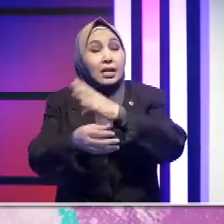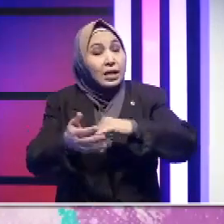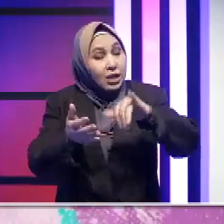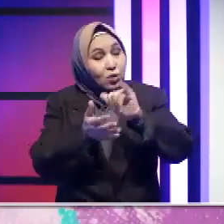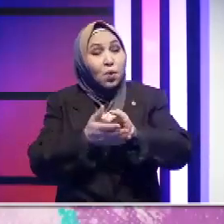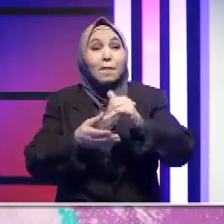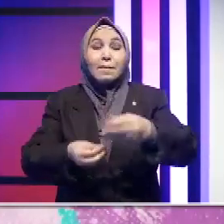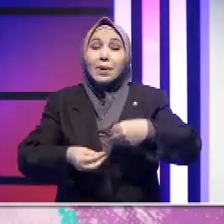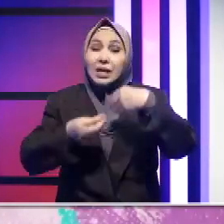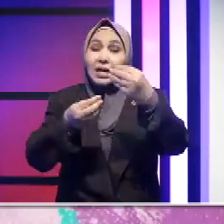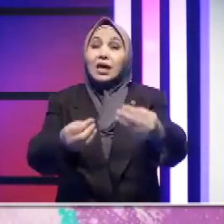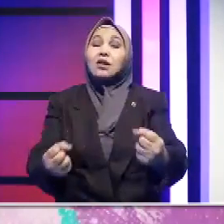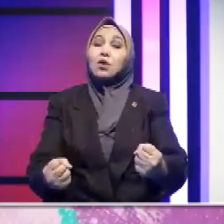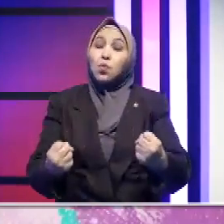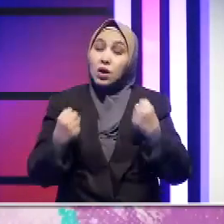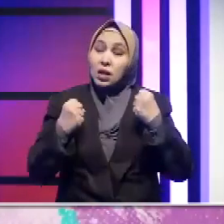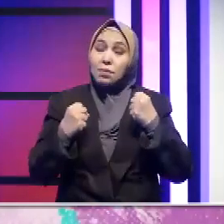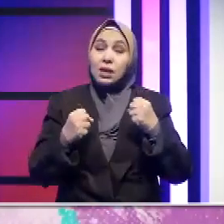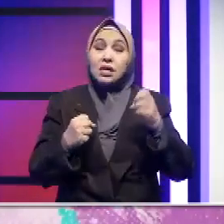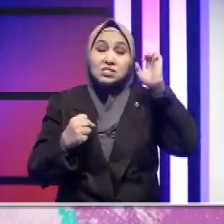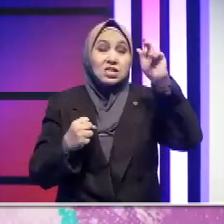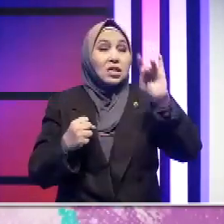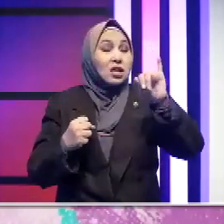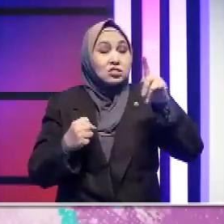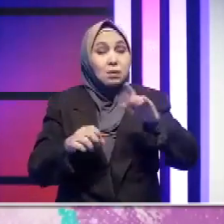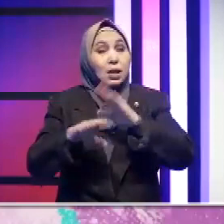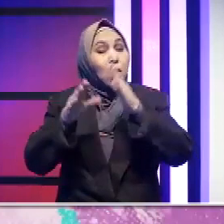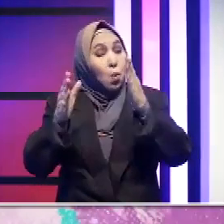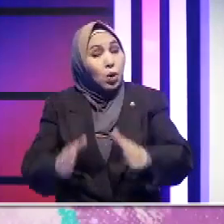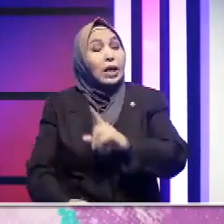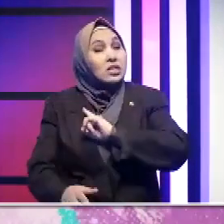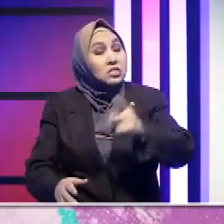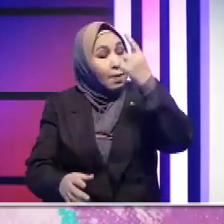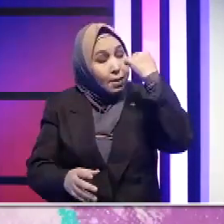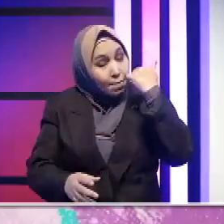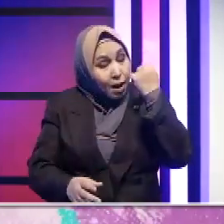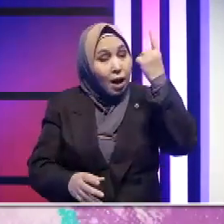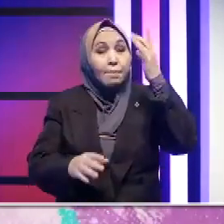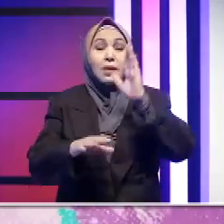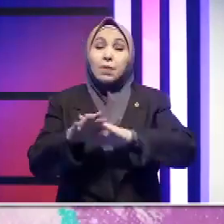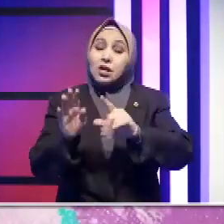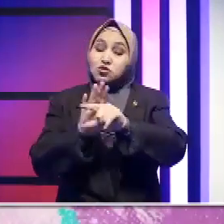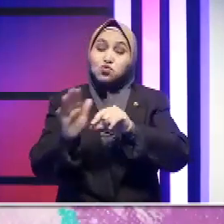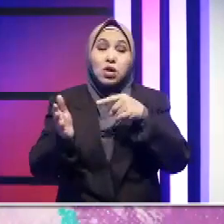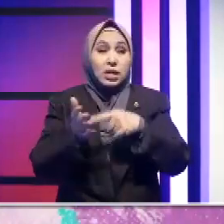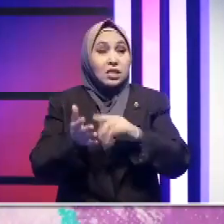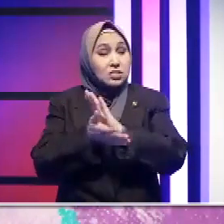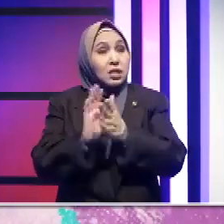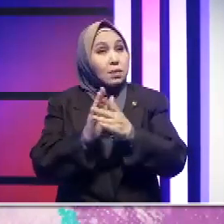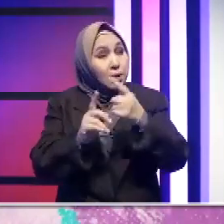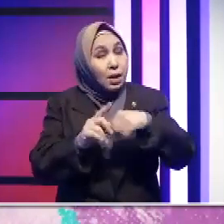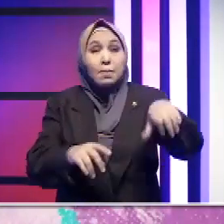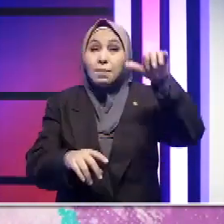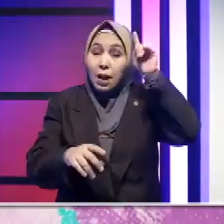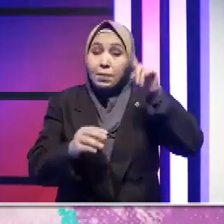memberi kekuatan kepada OJK AAJI kepada orang-orang Islam yang memahami kepada kepada surah ini jadi bila dikaji